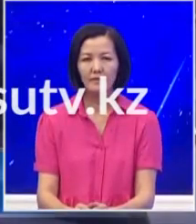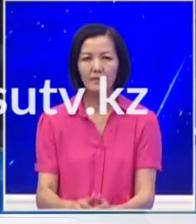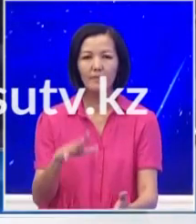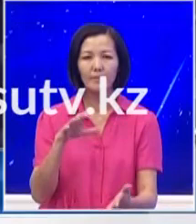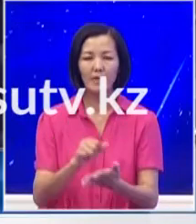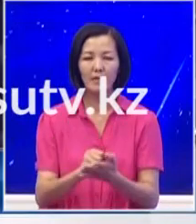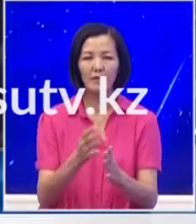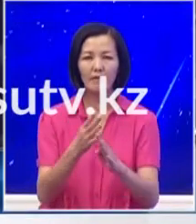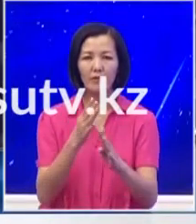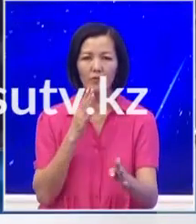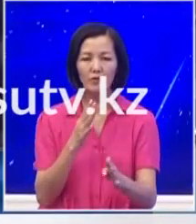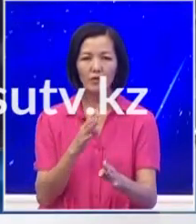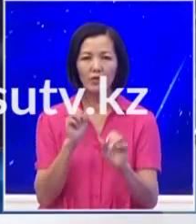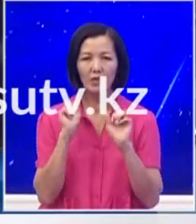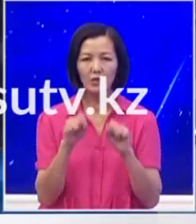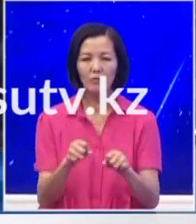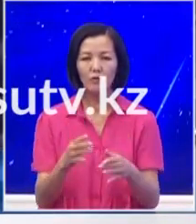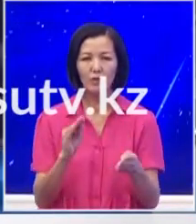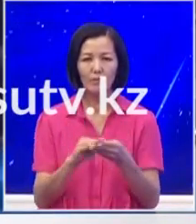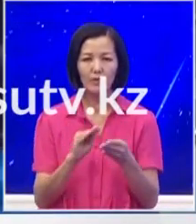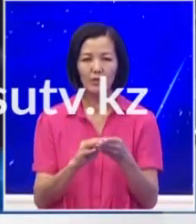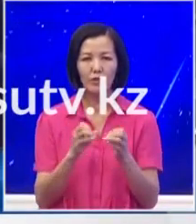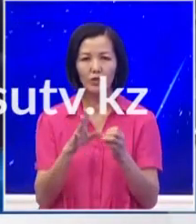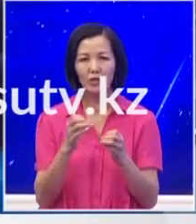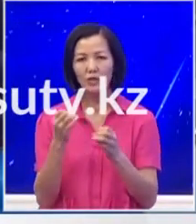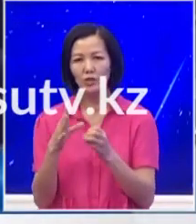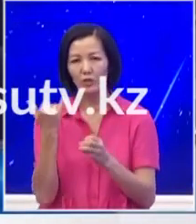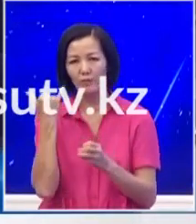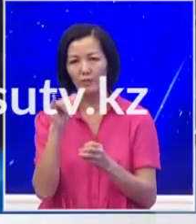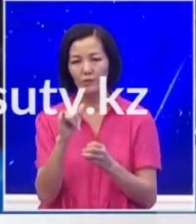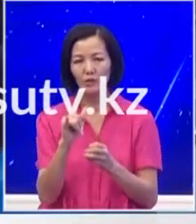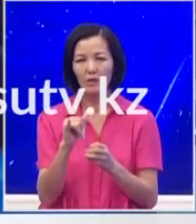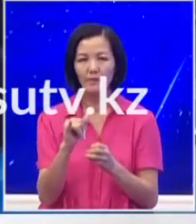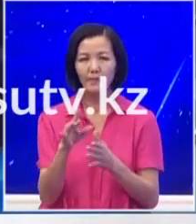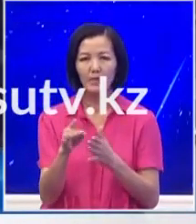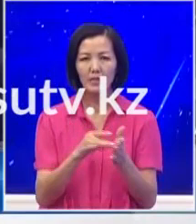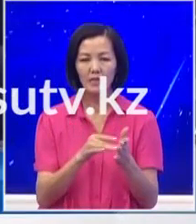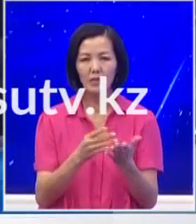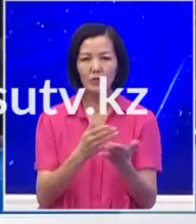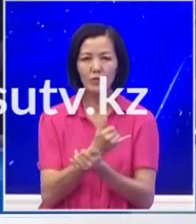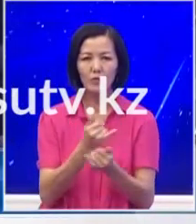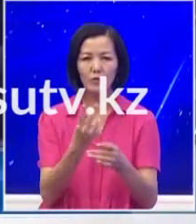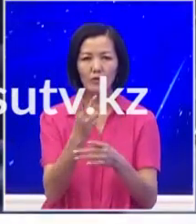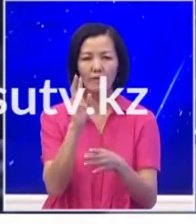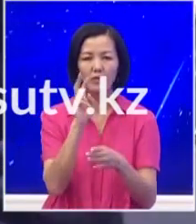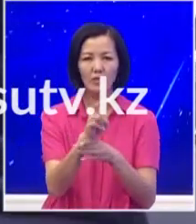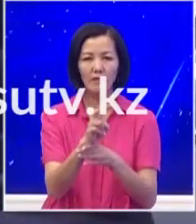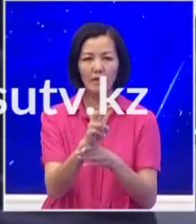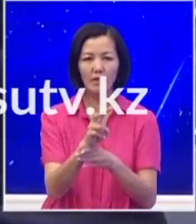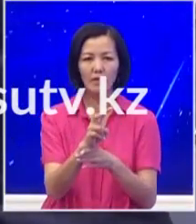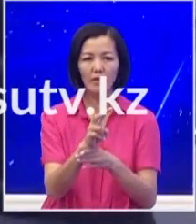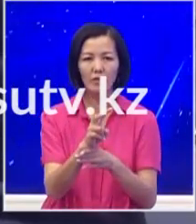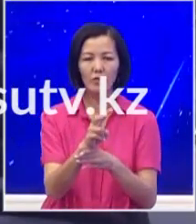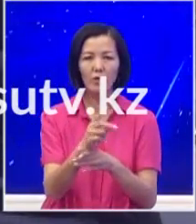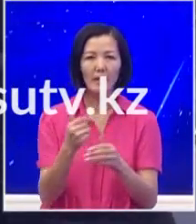Бронировать очередь также можно, как и прежде, по номеру 1414. Если в один момент получить услуги пришли два человека, то в